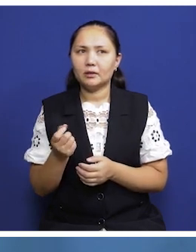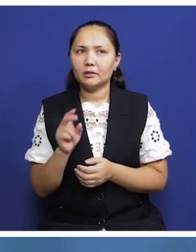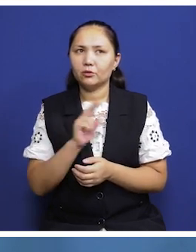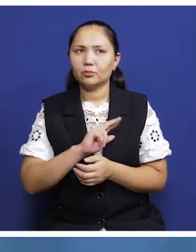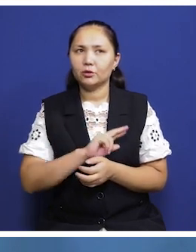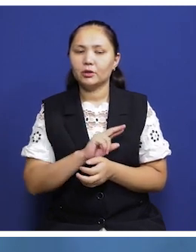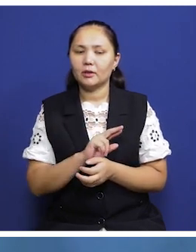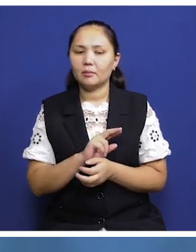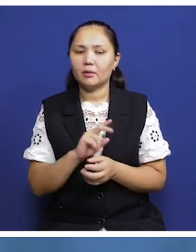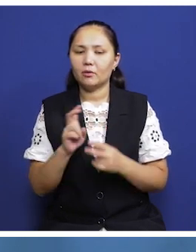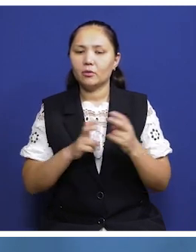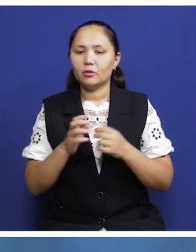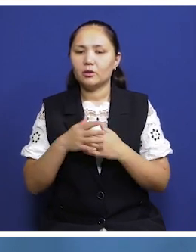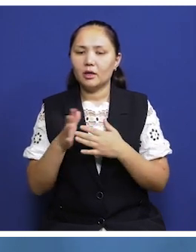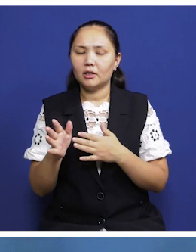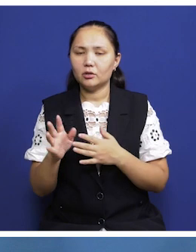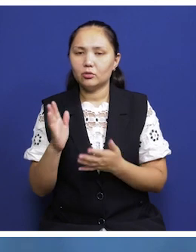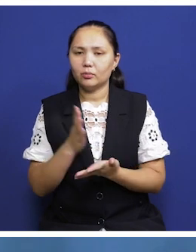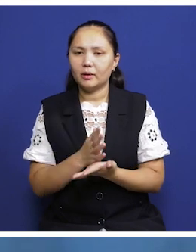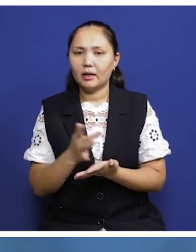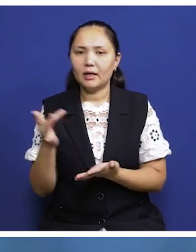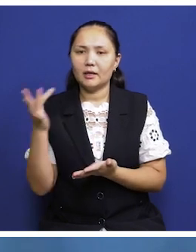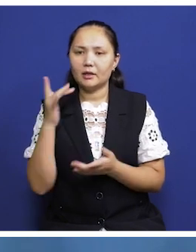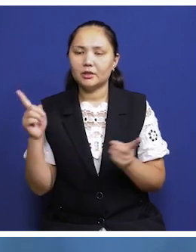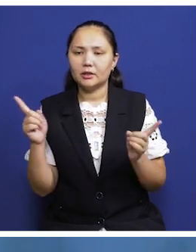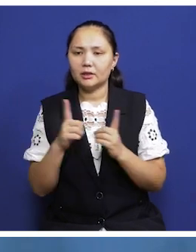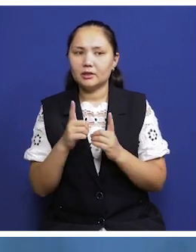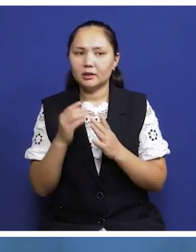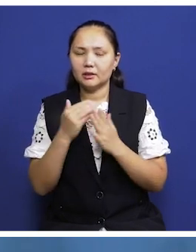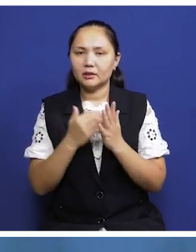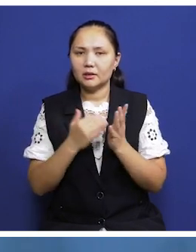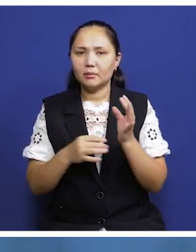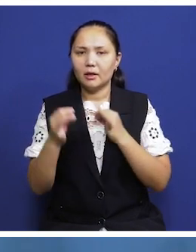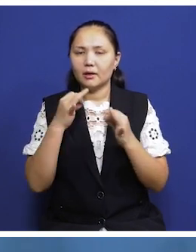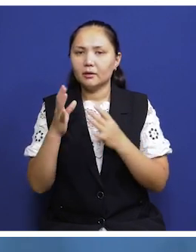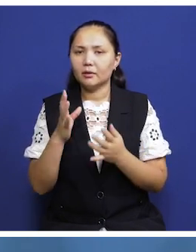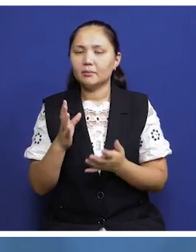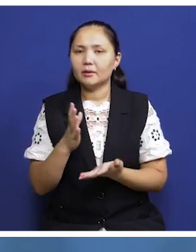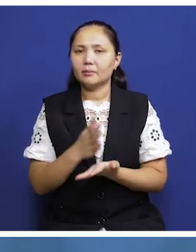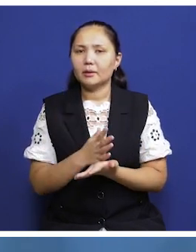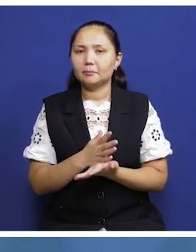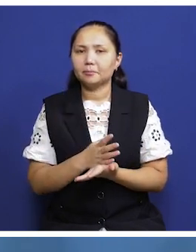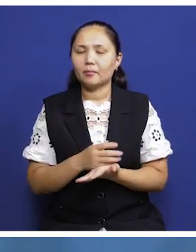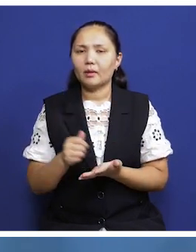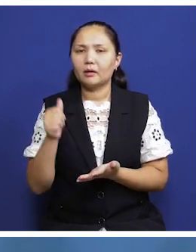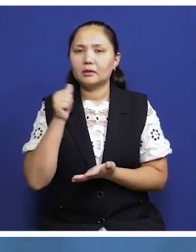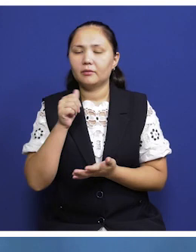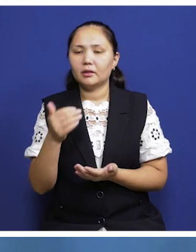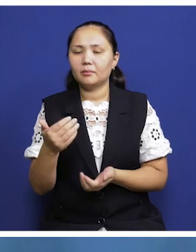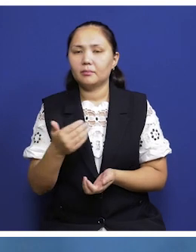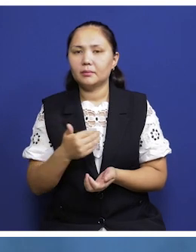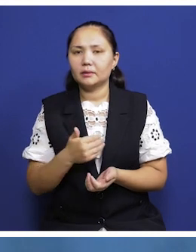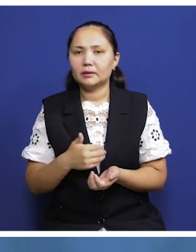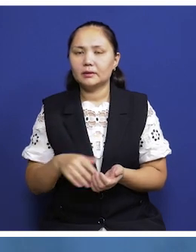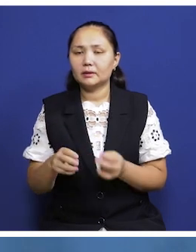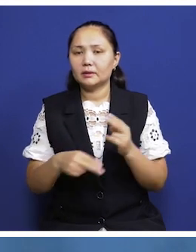немесе осындай өндіріс ашық болса да, бұның әрқашан кездескенімізде біз тізіп айтып отырамыз. Себебі ертеңгі күні бізді асырайтын